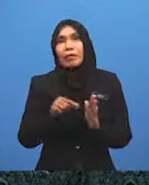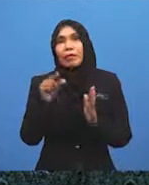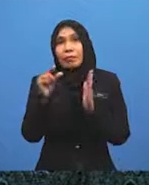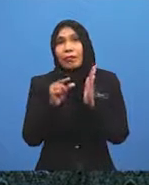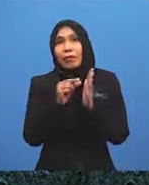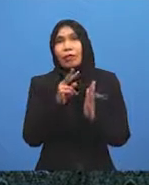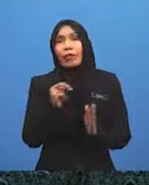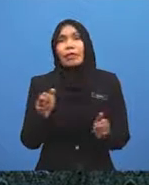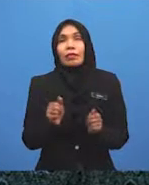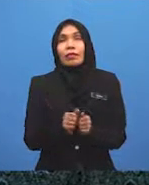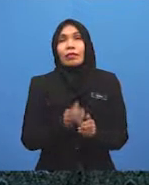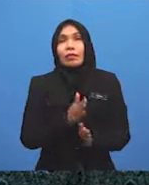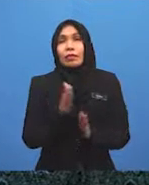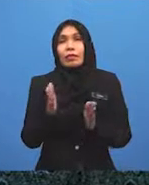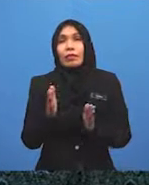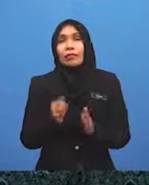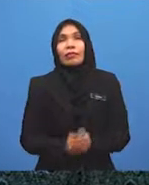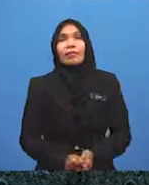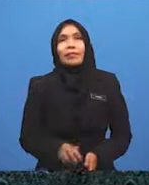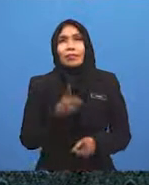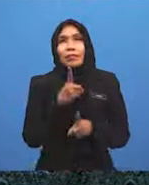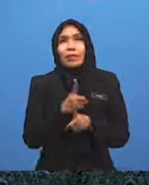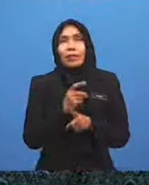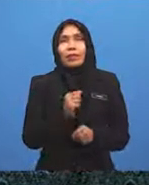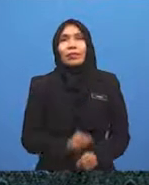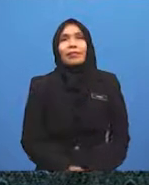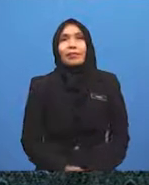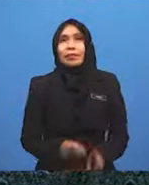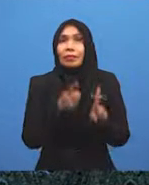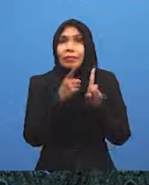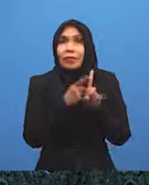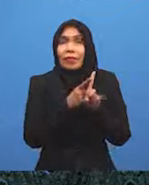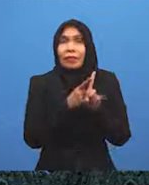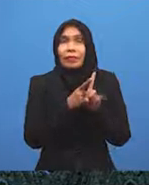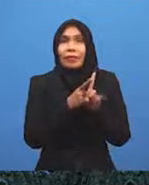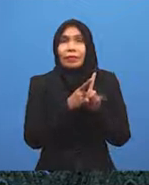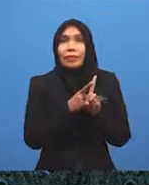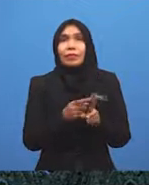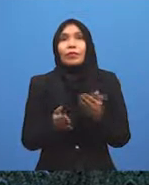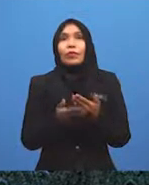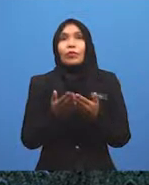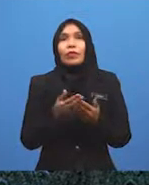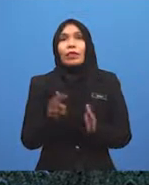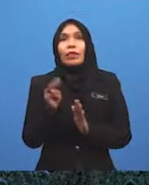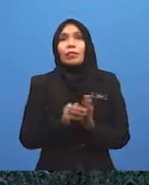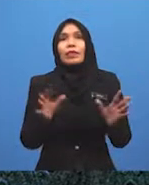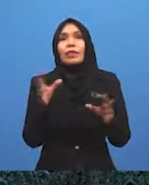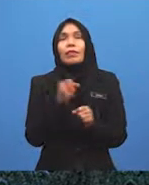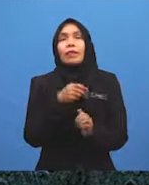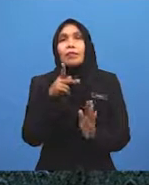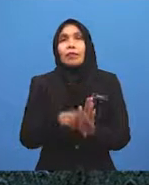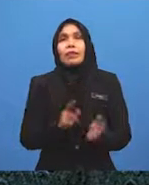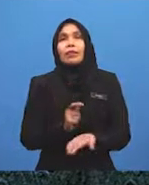tadi? Masih ingat? Betul. Pertama, mudah mendapat